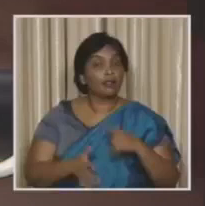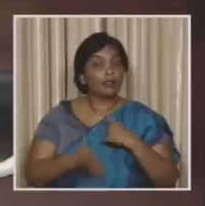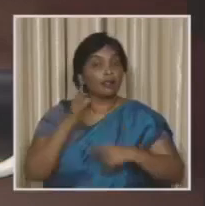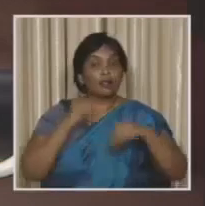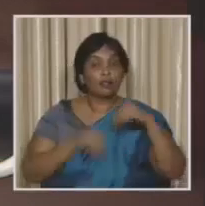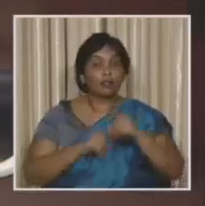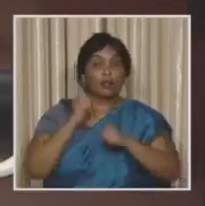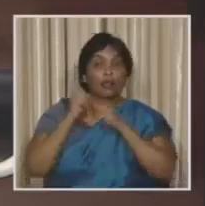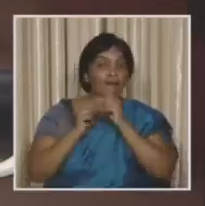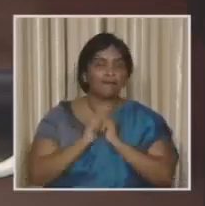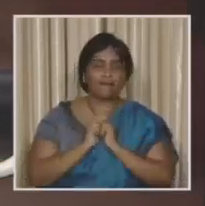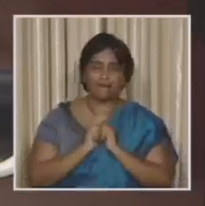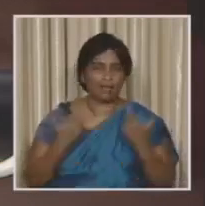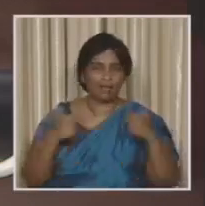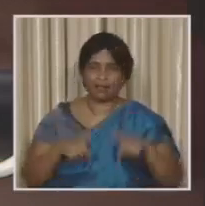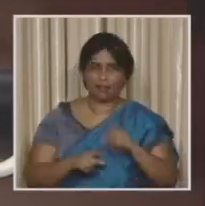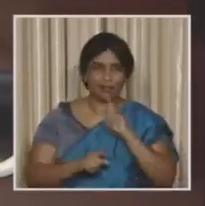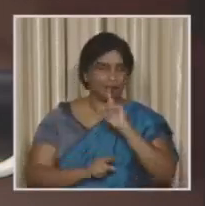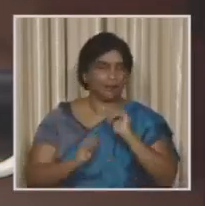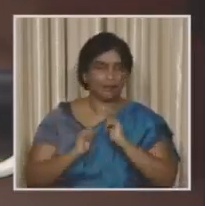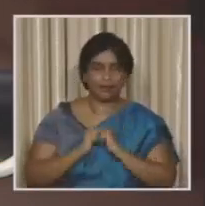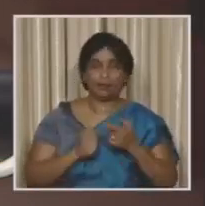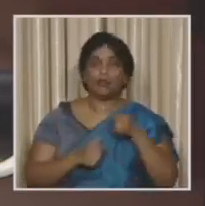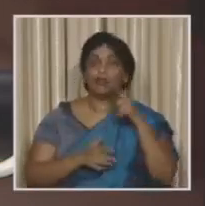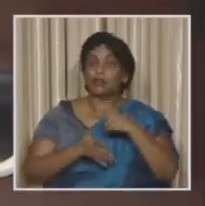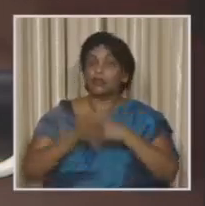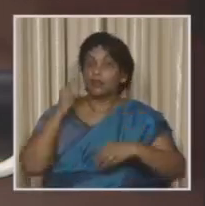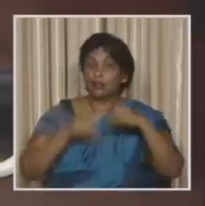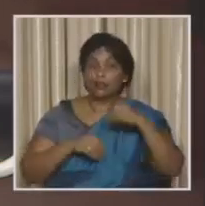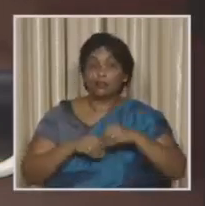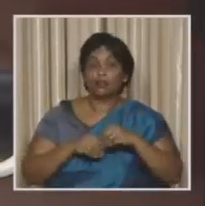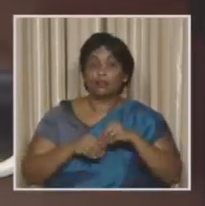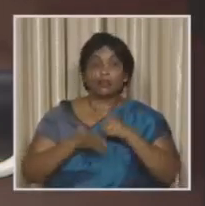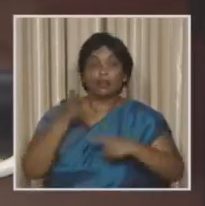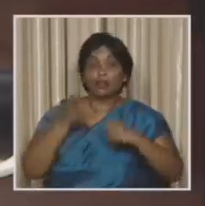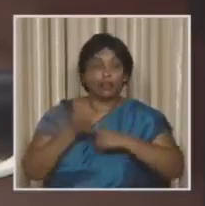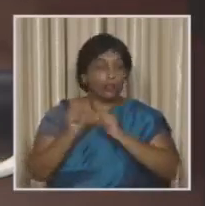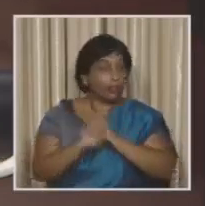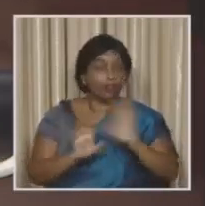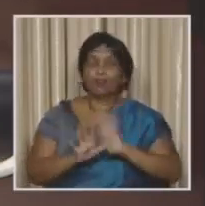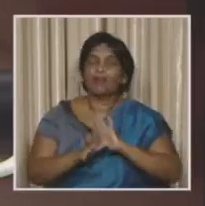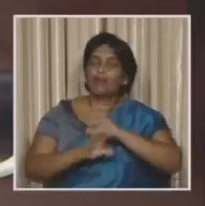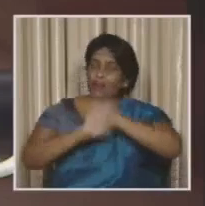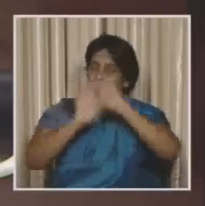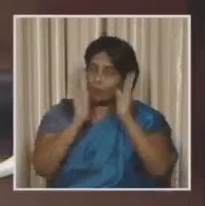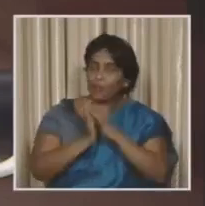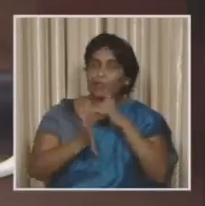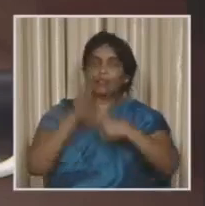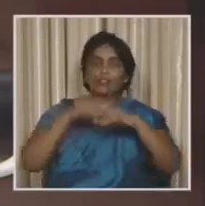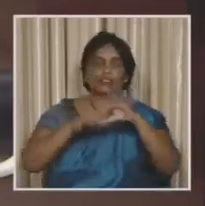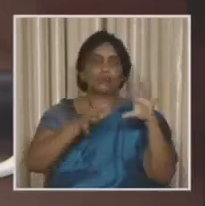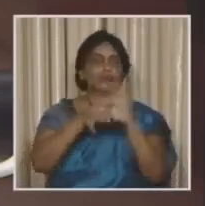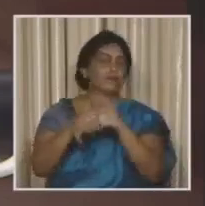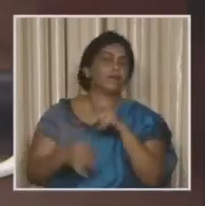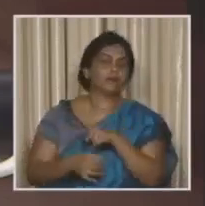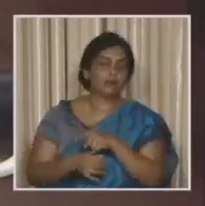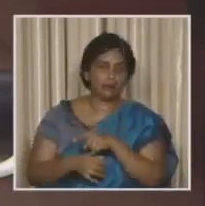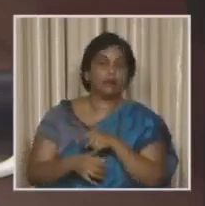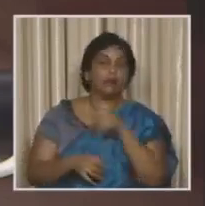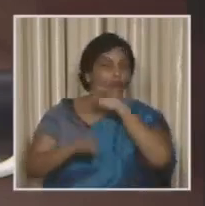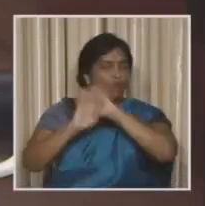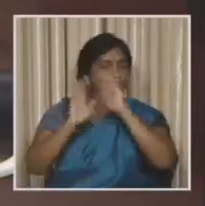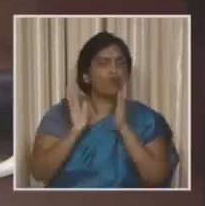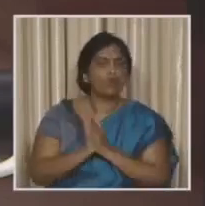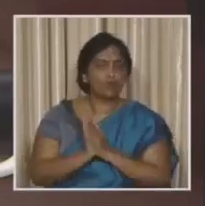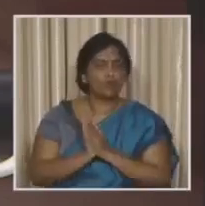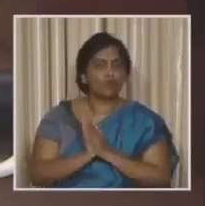katakan lagi lewat ni. Mek desa panle turun, desa panle turun, mek sidwiim mu desa panle. Mek ayatule kohmat